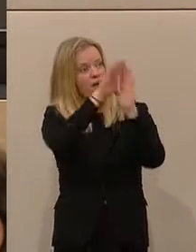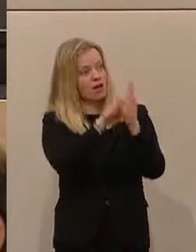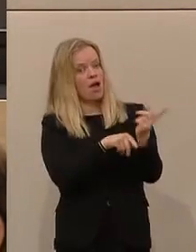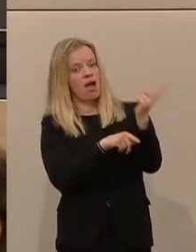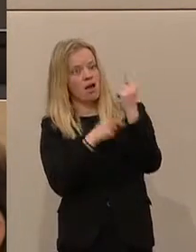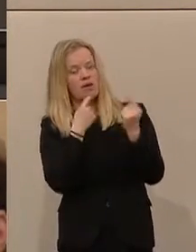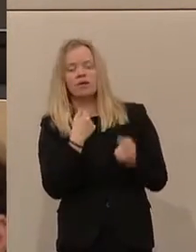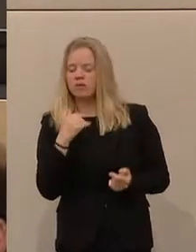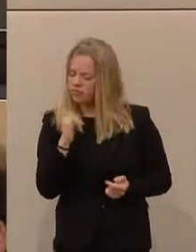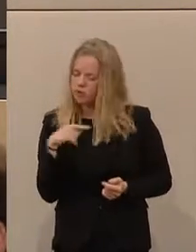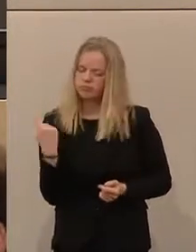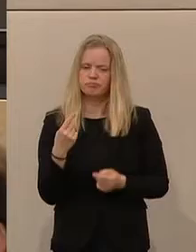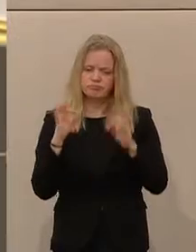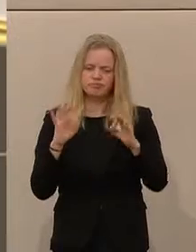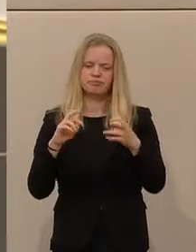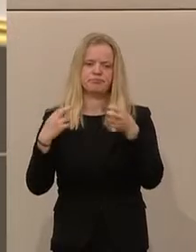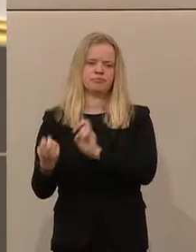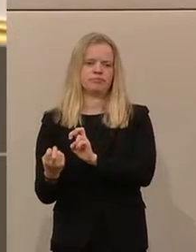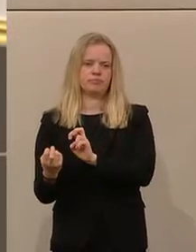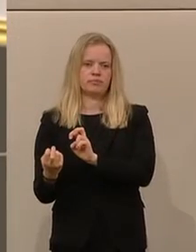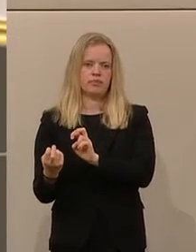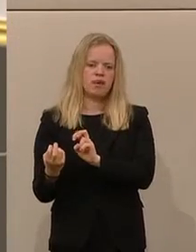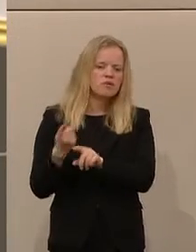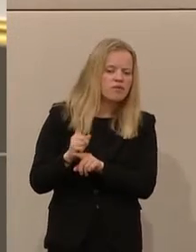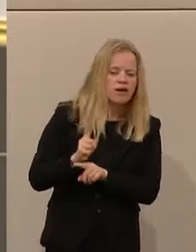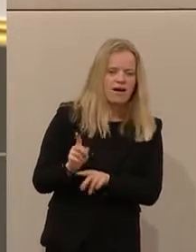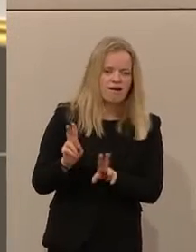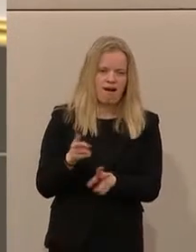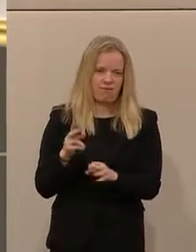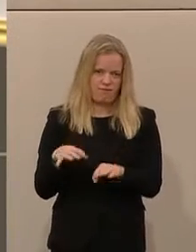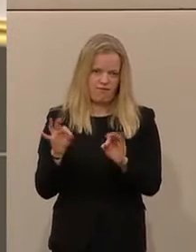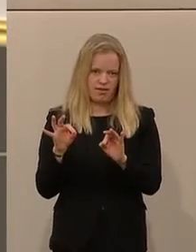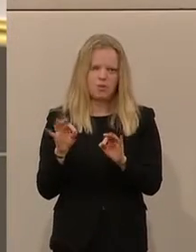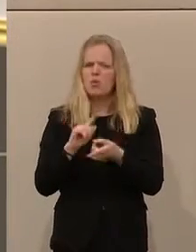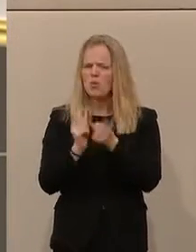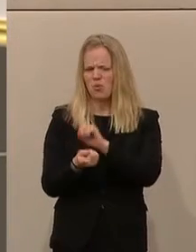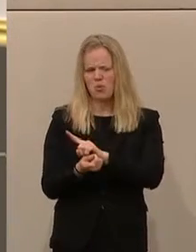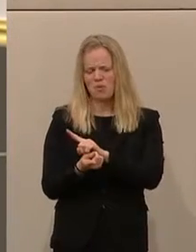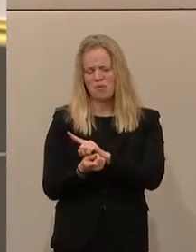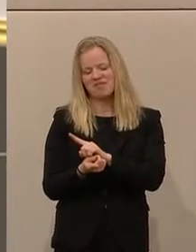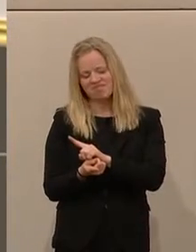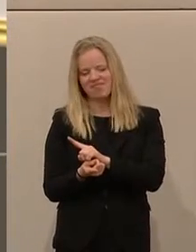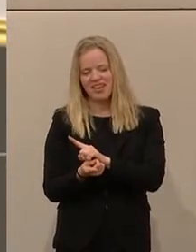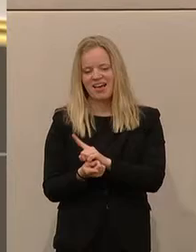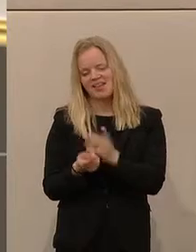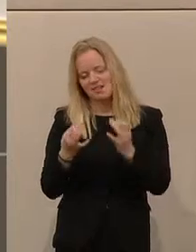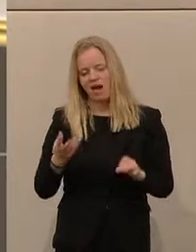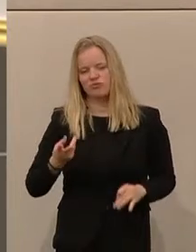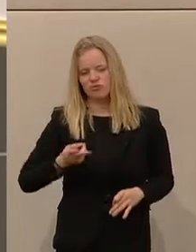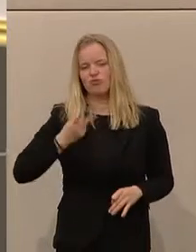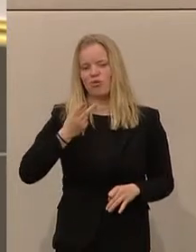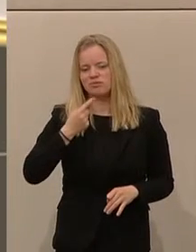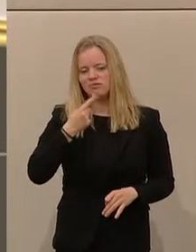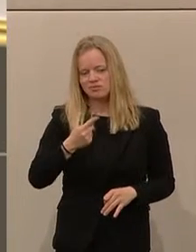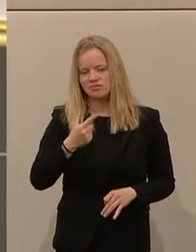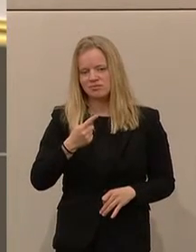Aufgaben bei der Volksanwaltschaft gefunden werden. Ganz im Gegenteil, wir dürfen mit einigermaßen Stolz,